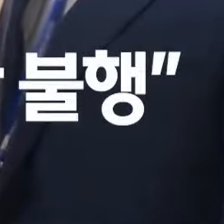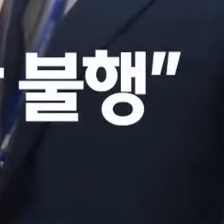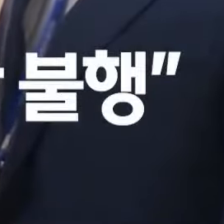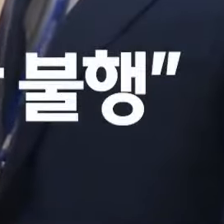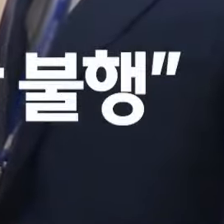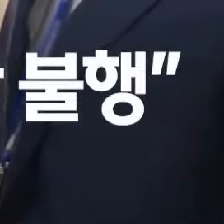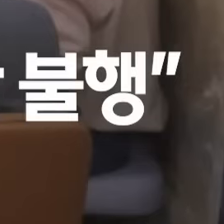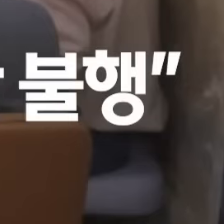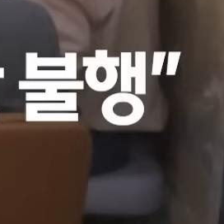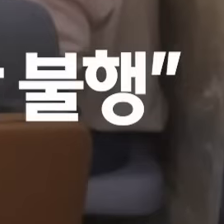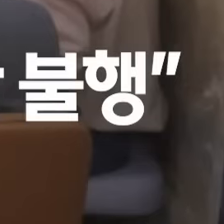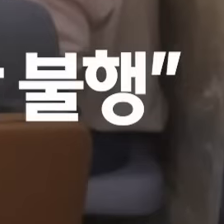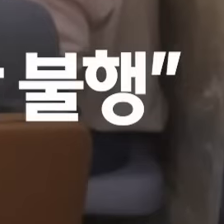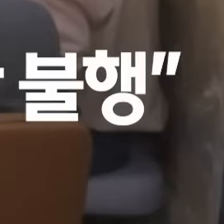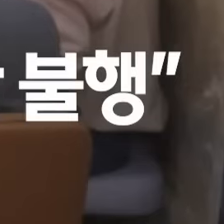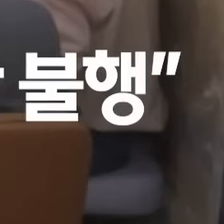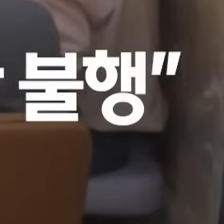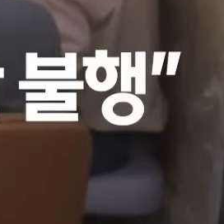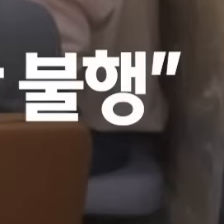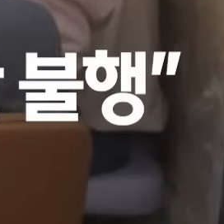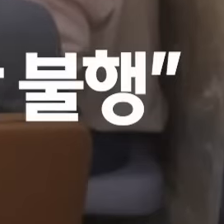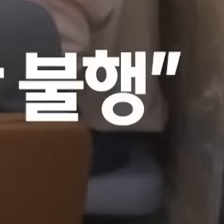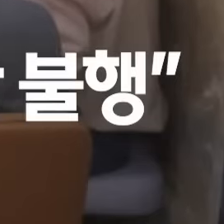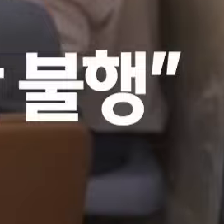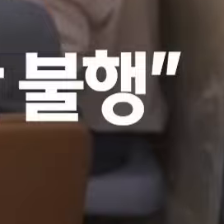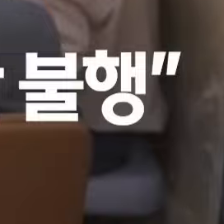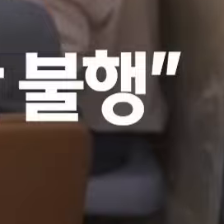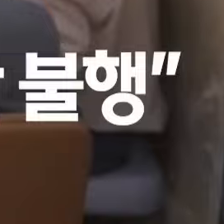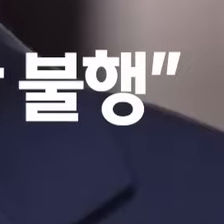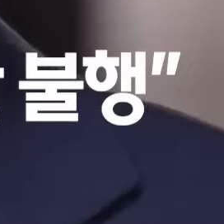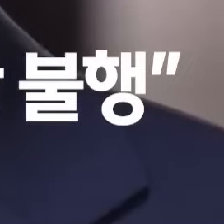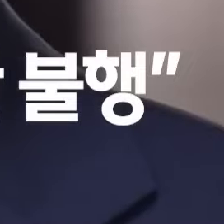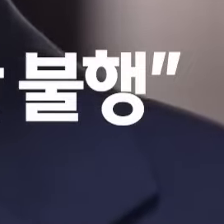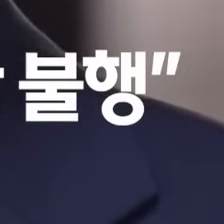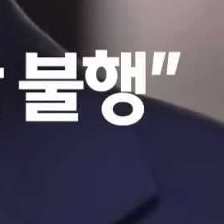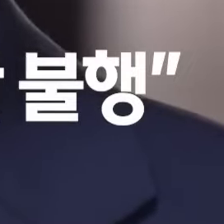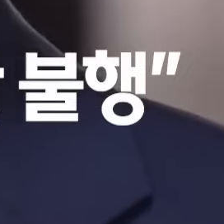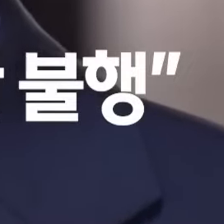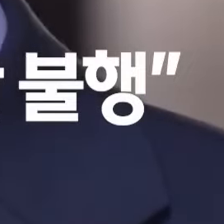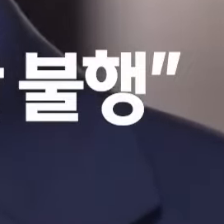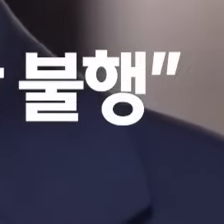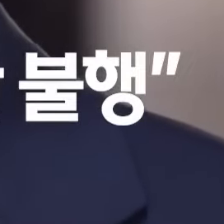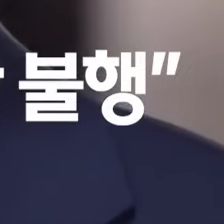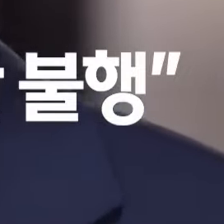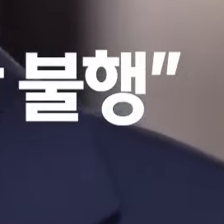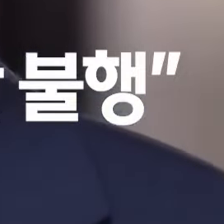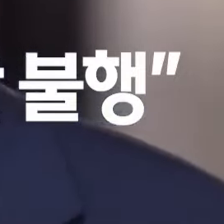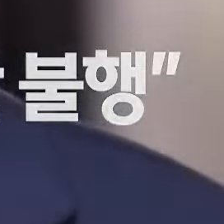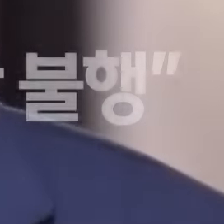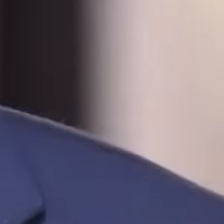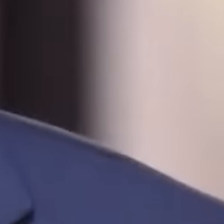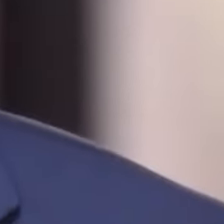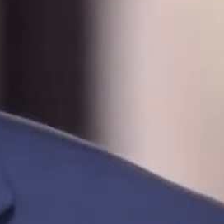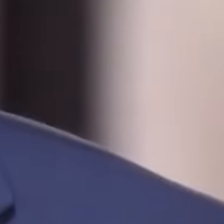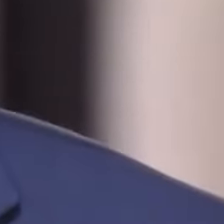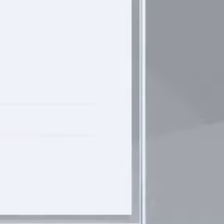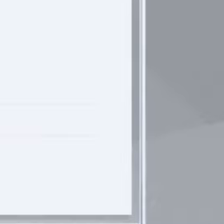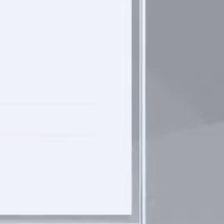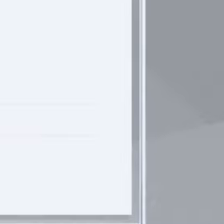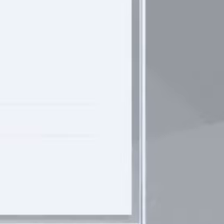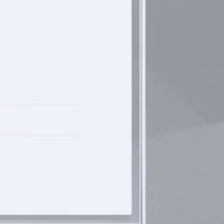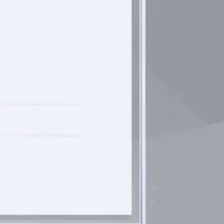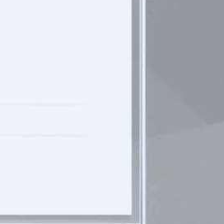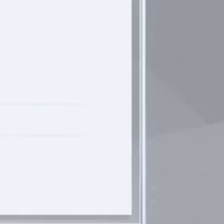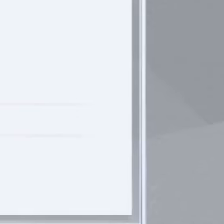대란을 해결할 당정에 일치된 해법 만큼은 꼭 나와야 했던 것 아니냐며 국민들만 불행하다고 개탄했습니다